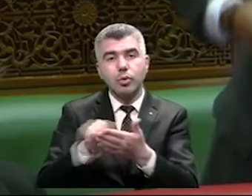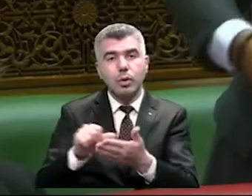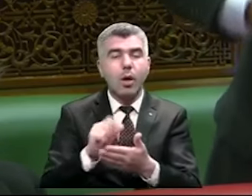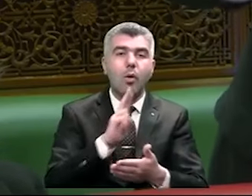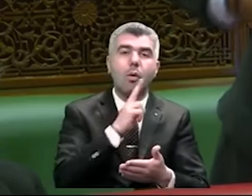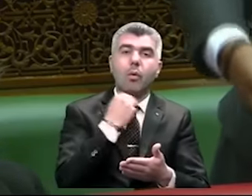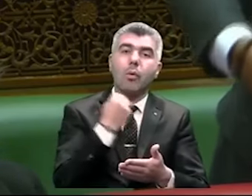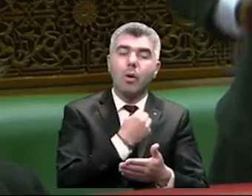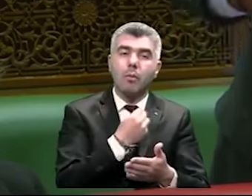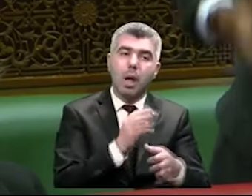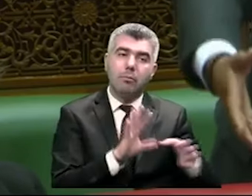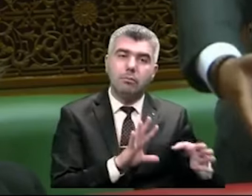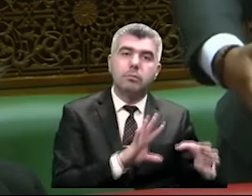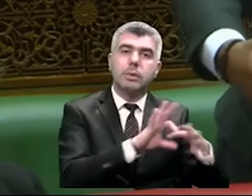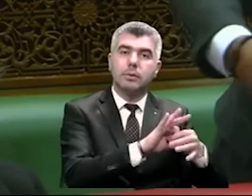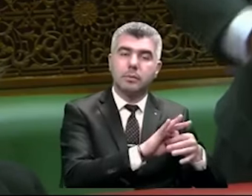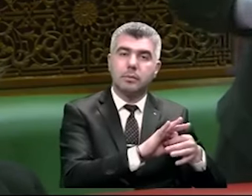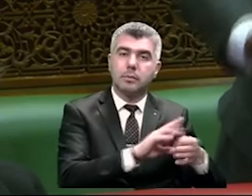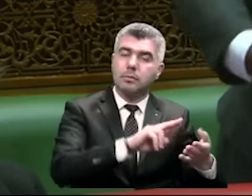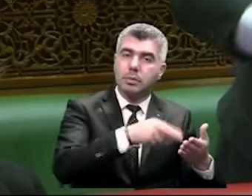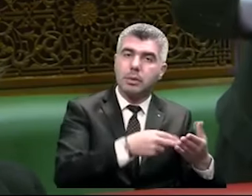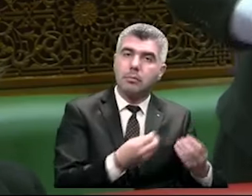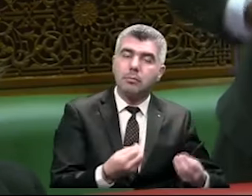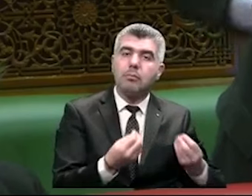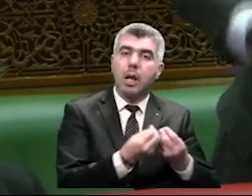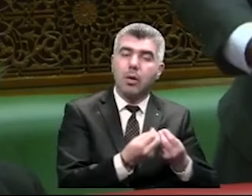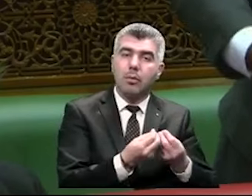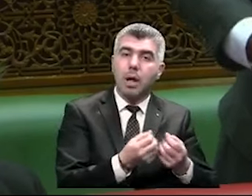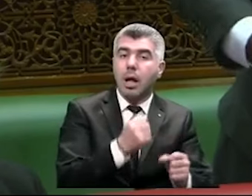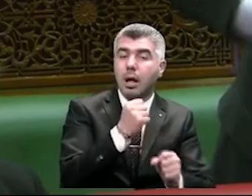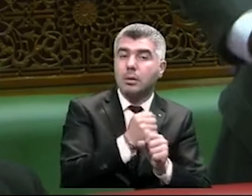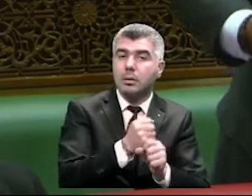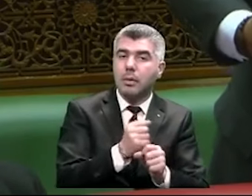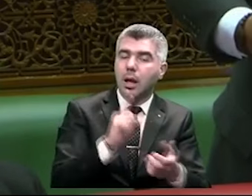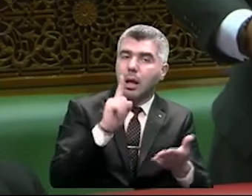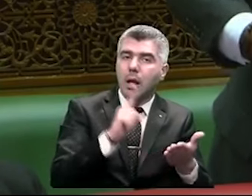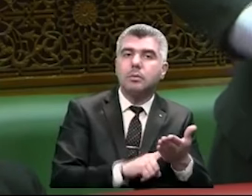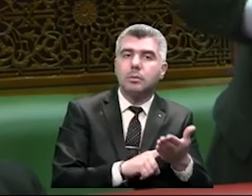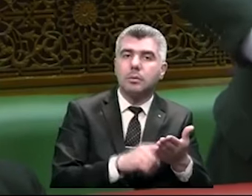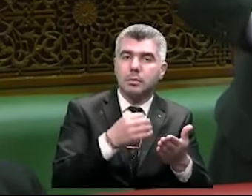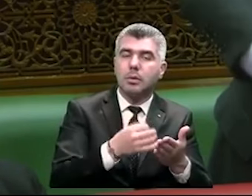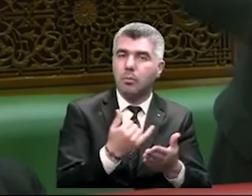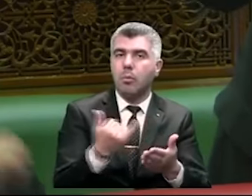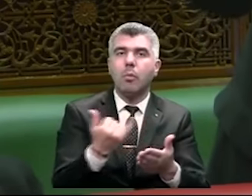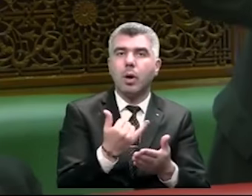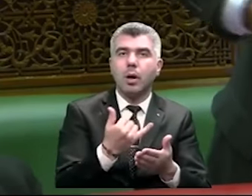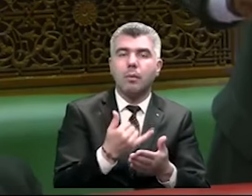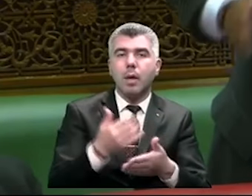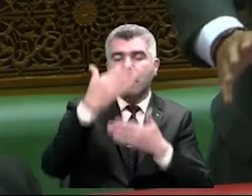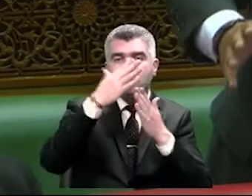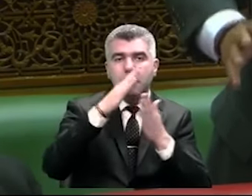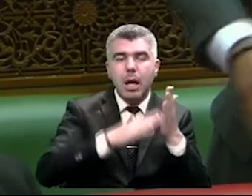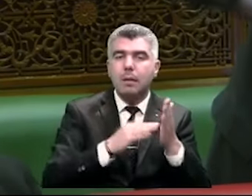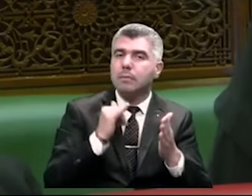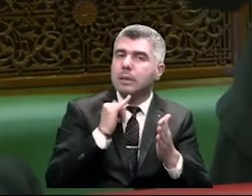ودير واحد الشركه مع الشركه مع الخواص وتخدم لان كينه واحد ل نسيتي ديال لكج ضروري احنا المغرب غادي نبقاو